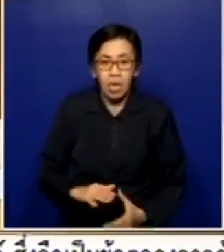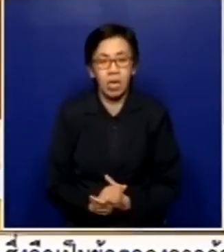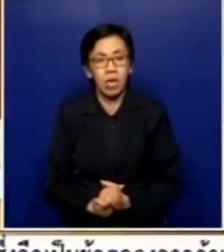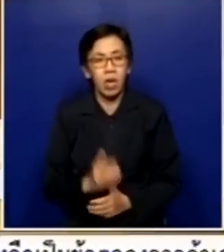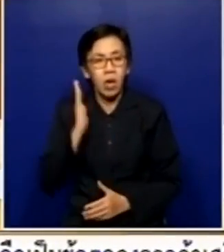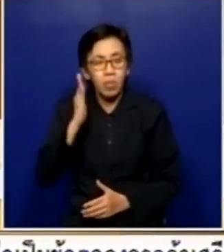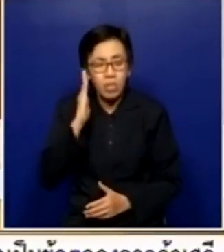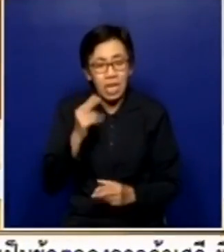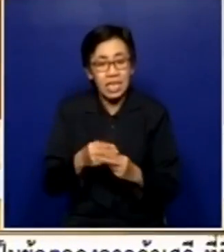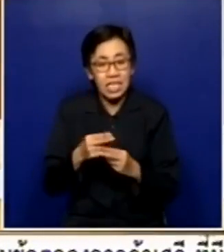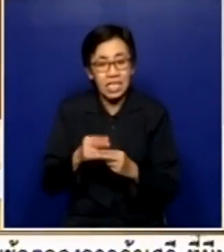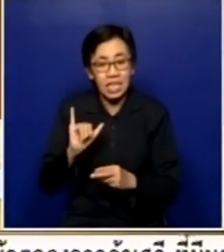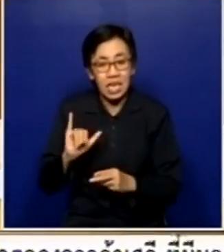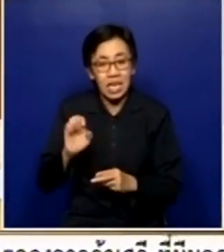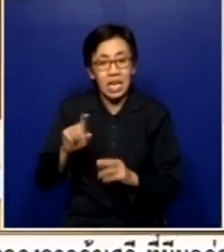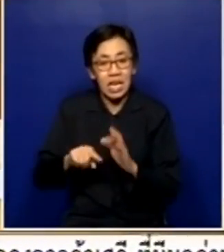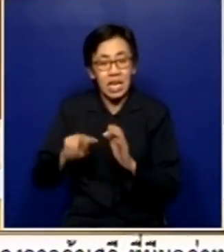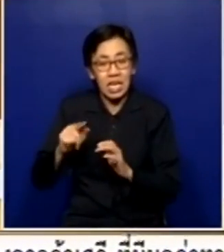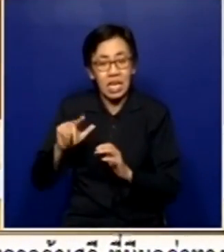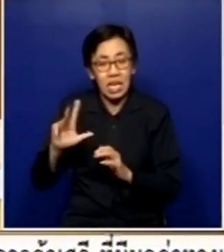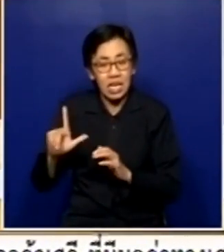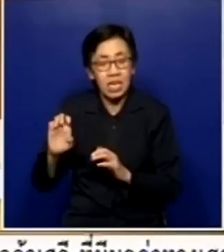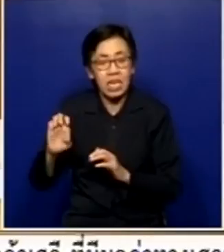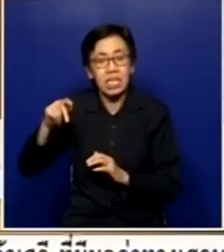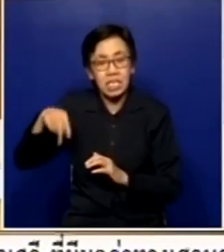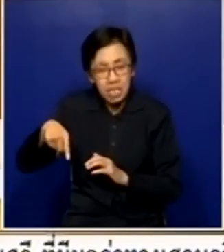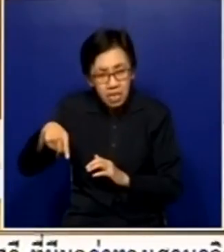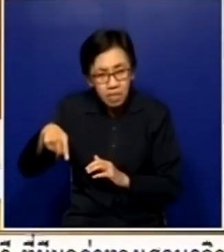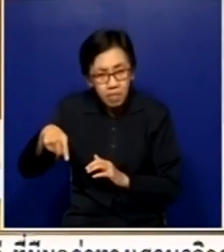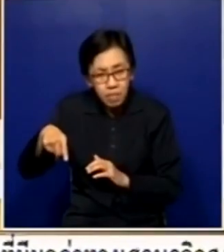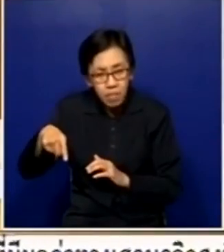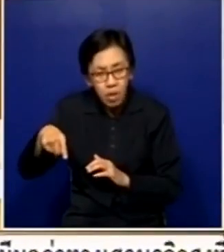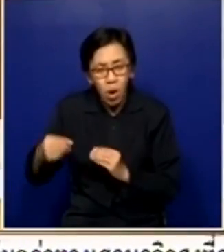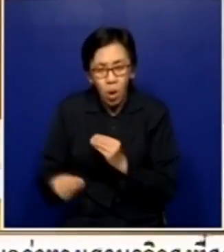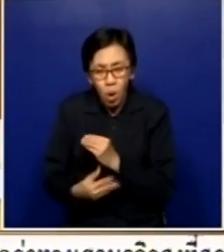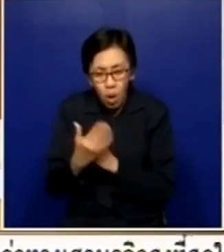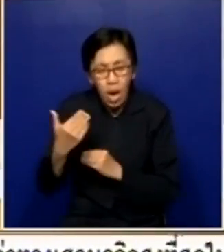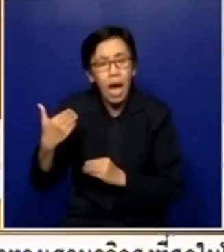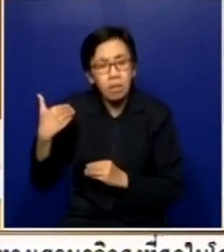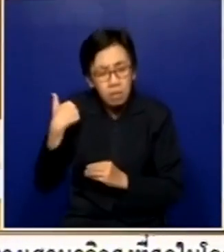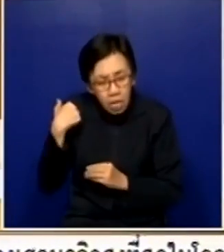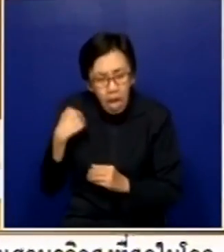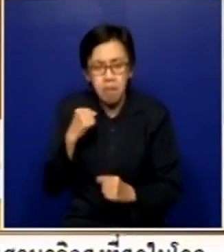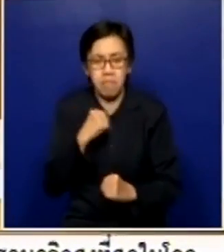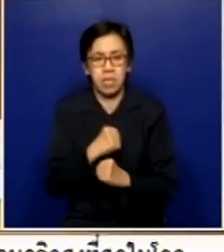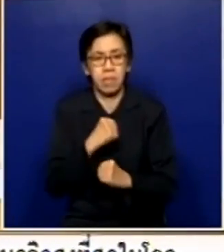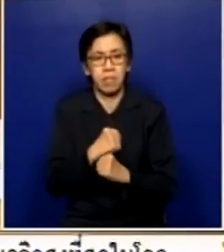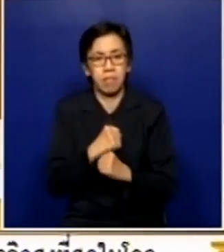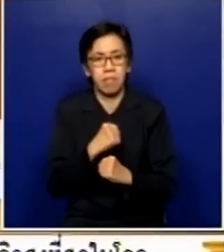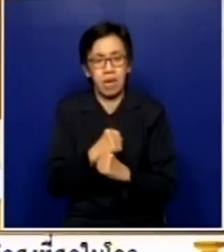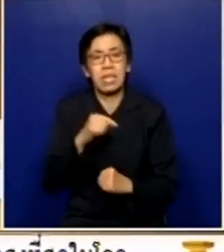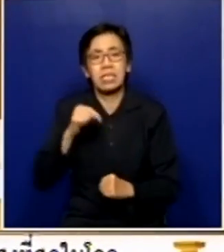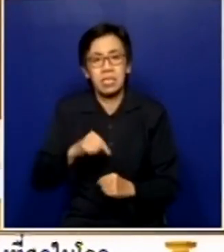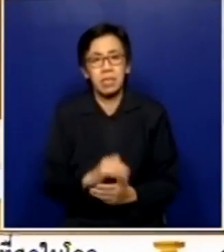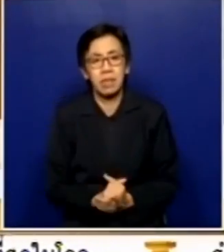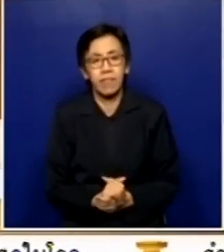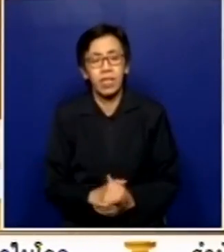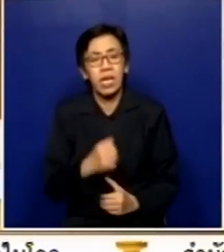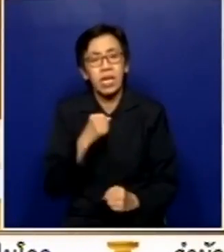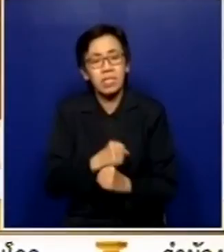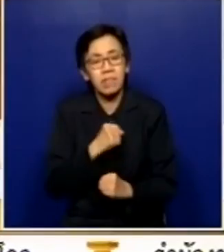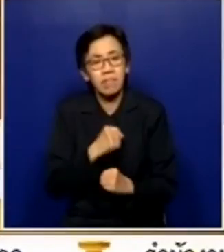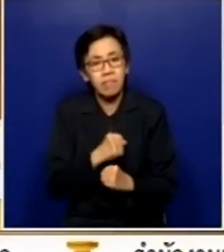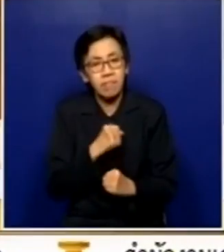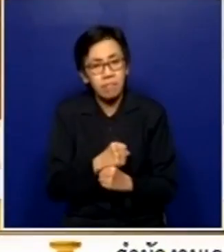ชีพซึ่งมีทางเลือกในอนาคตมากมายแต่คุณยิ่งชีพก็เลือกที่จะมาทำหน้าที่ทำงานใน